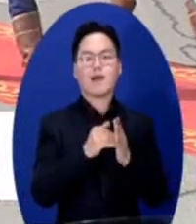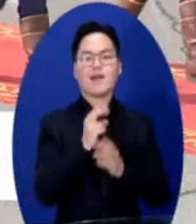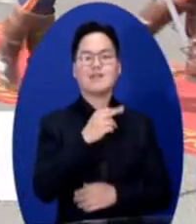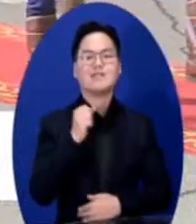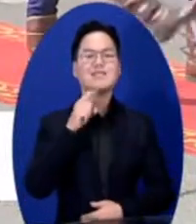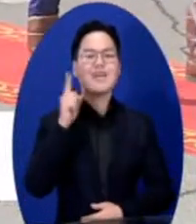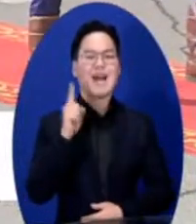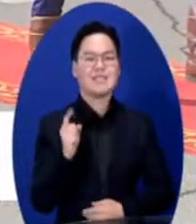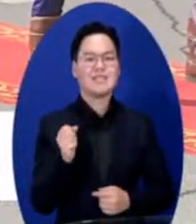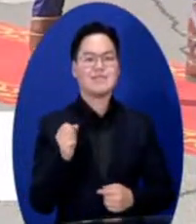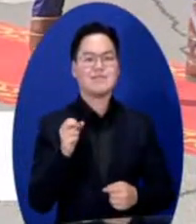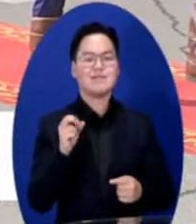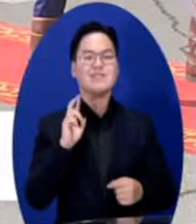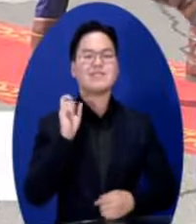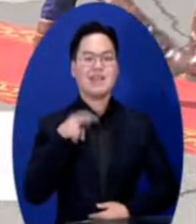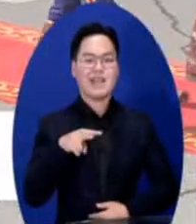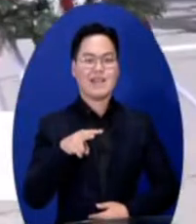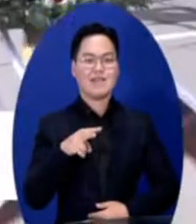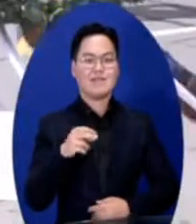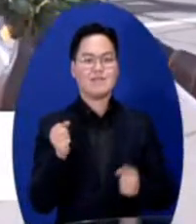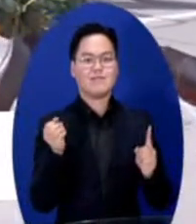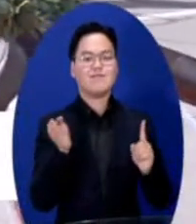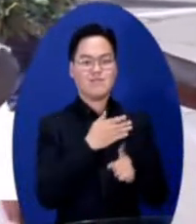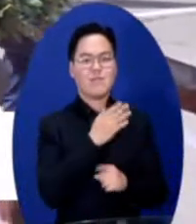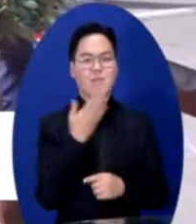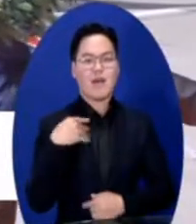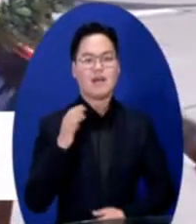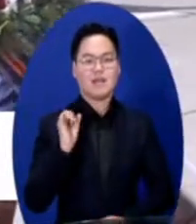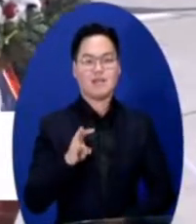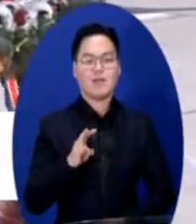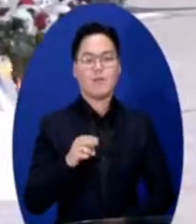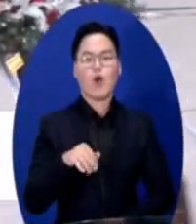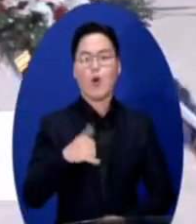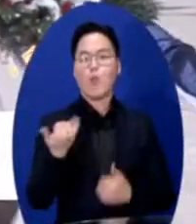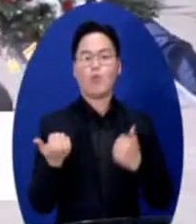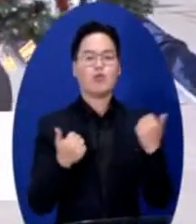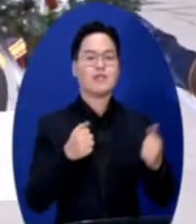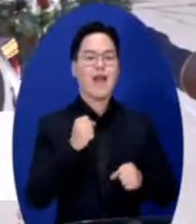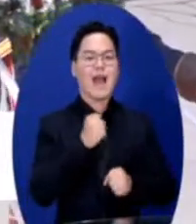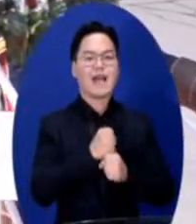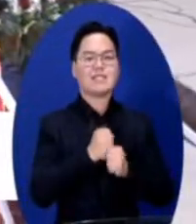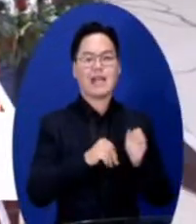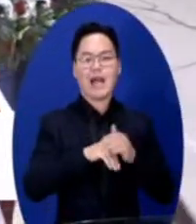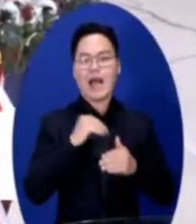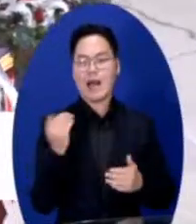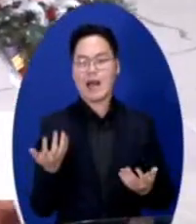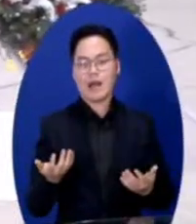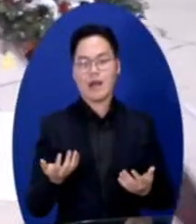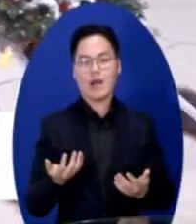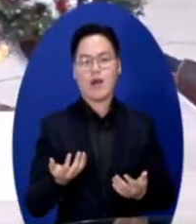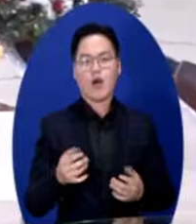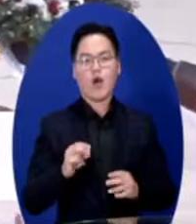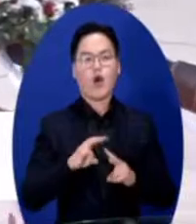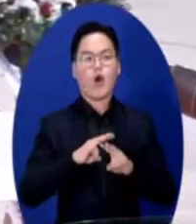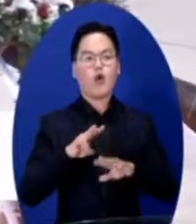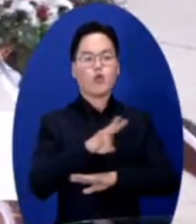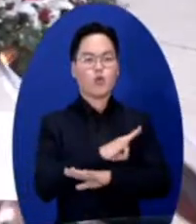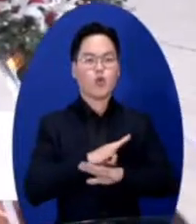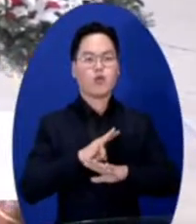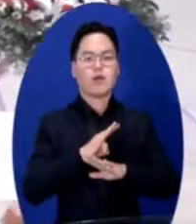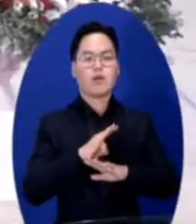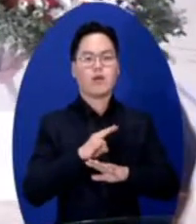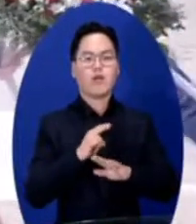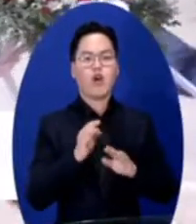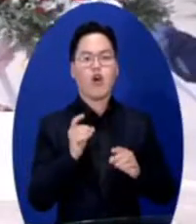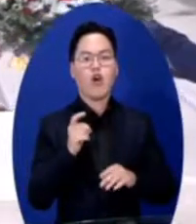ядаар шийдэгдэж байсан. За 8 мянга хүн хорихоо шийдэгдсэн. За бусад нь одоо ажил албан тушаалаасаа халагдах, за мөн нутаг